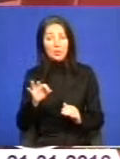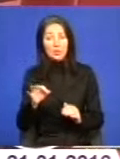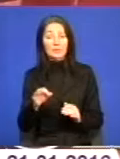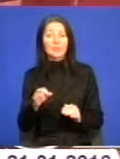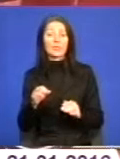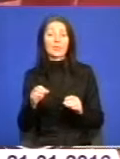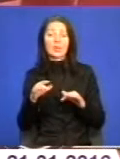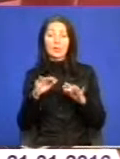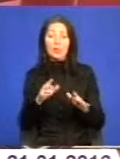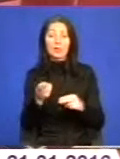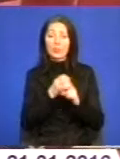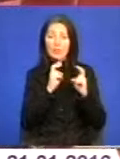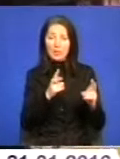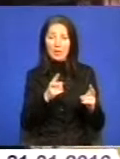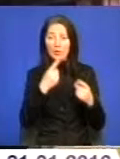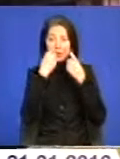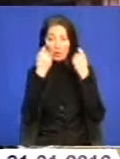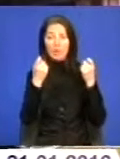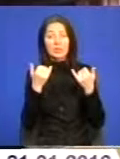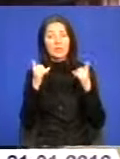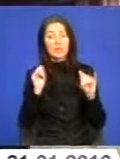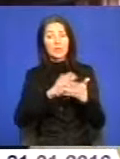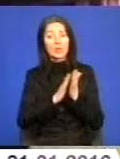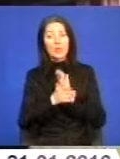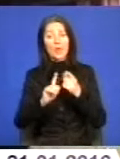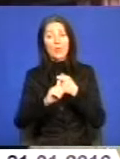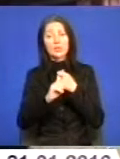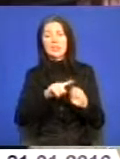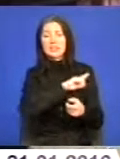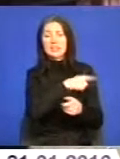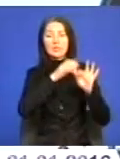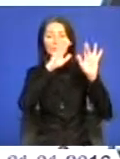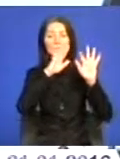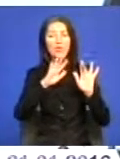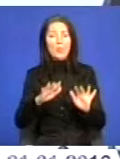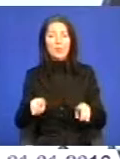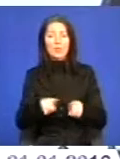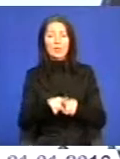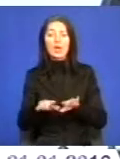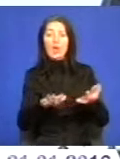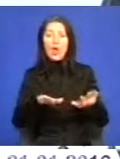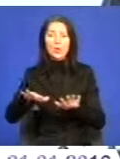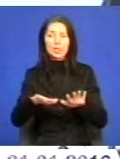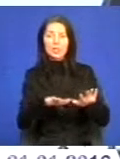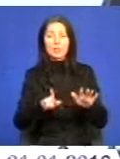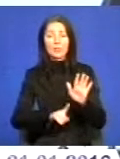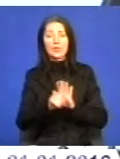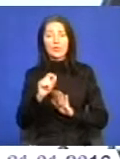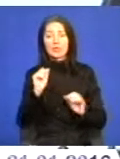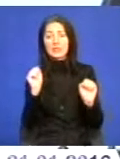і запобігання надзвичайних ситуацій, пов'язаних з сильними снігопадами та ожеледицею. На початок зимового